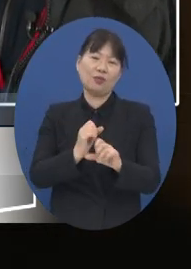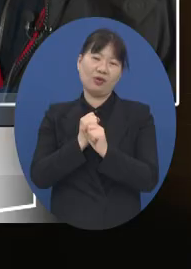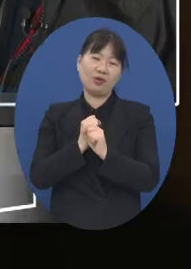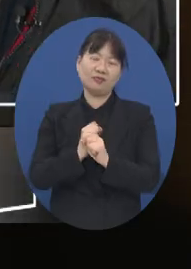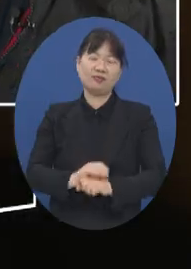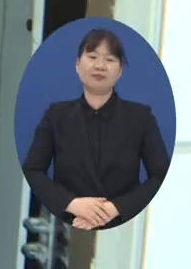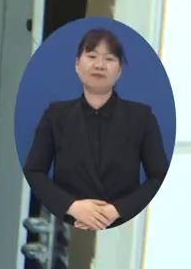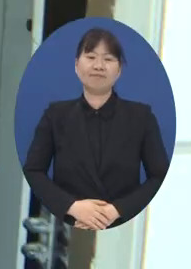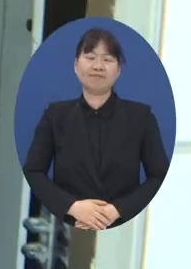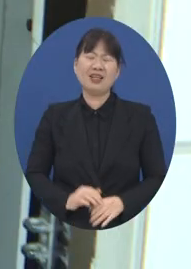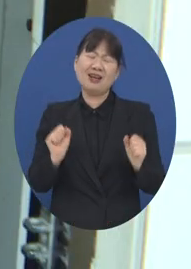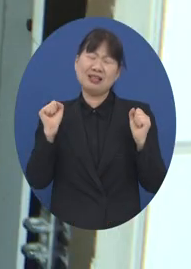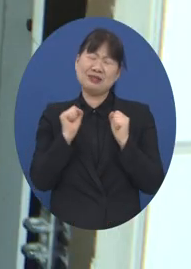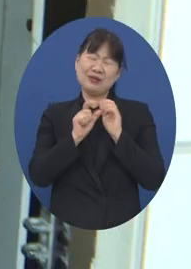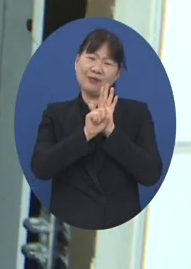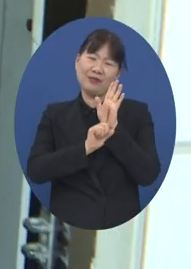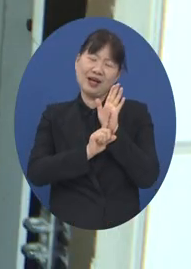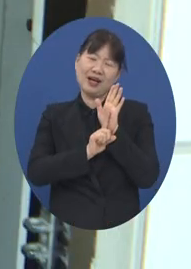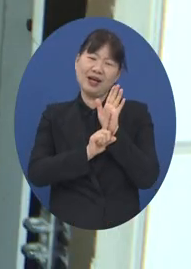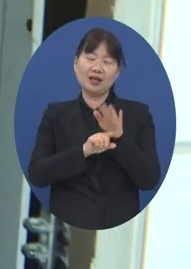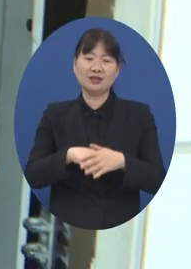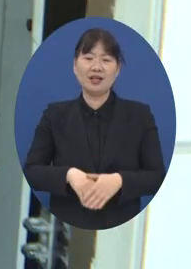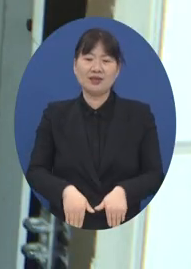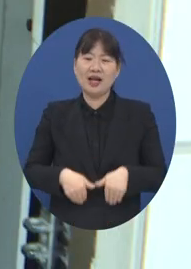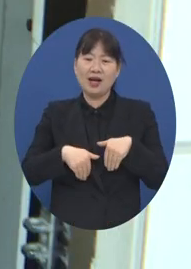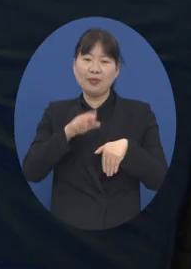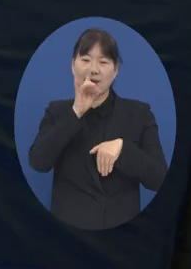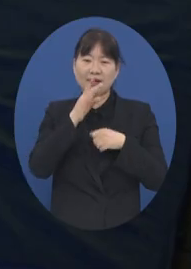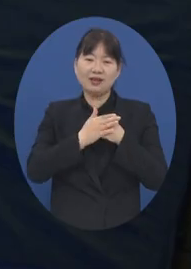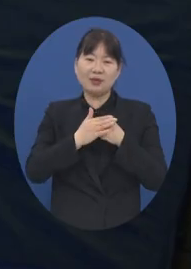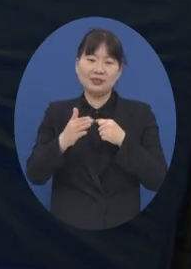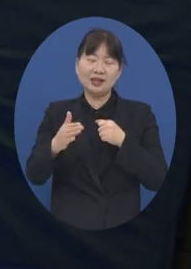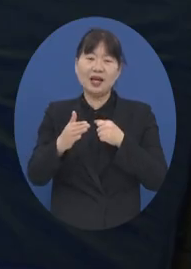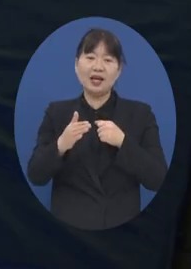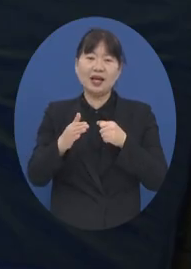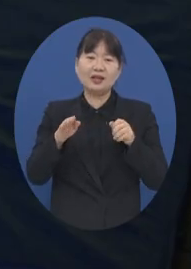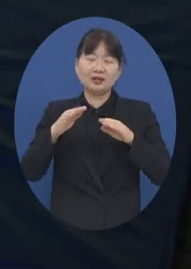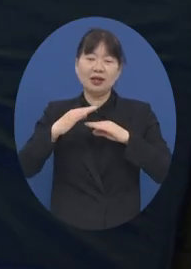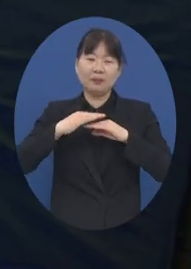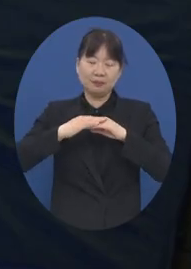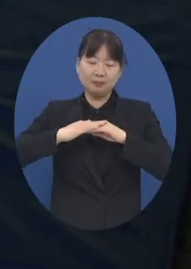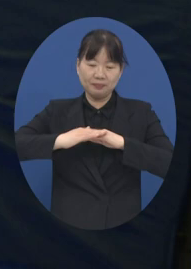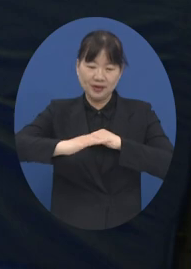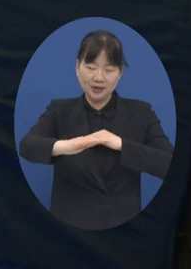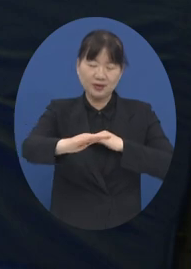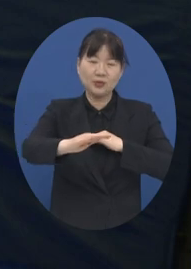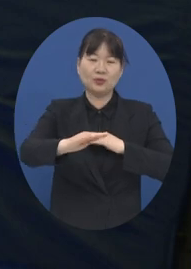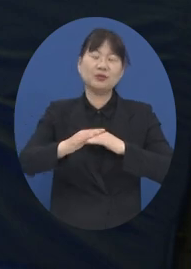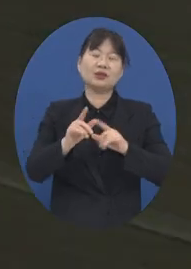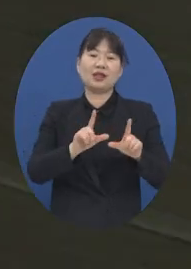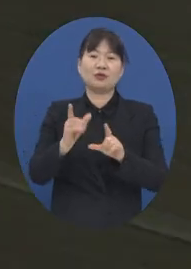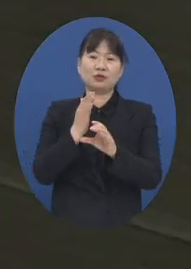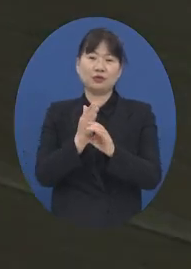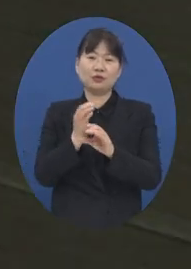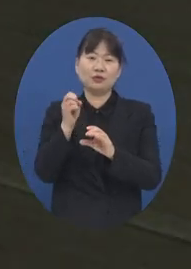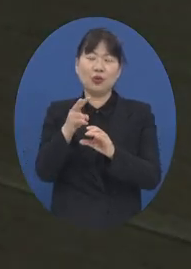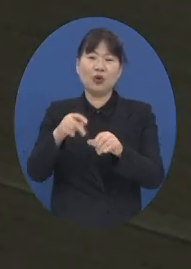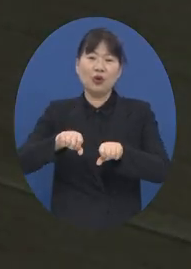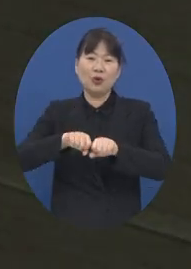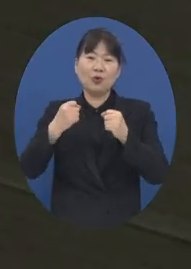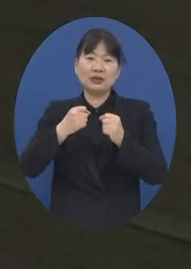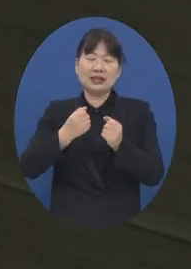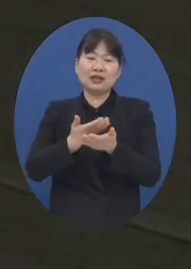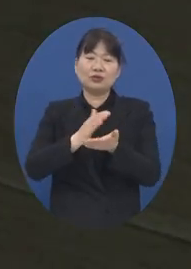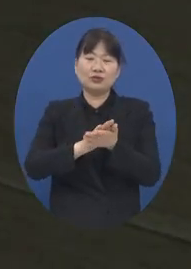모았어요 한파에 난방이 되지 않아 매트로 냉 고를 견디고 있는가 하면 고장난 시설을 바로 고치는 건